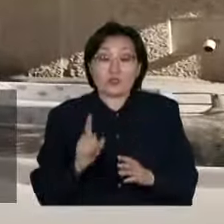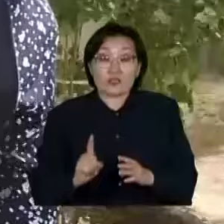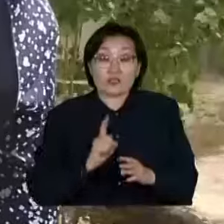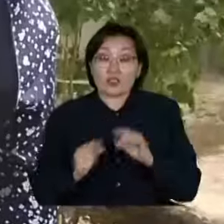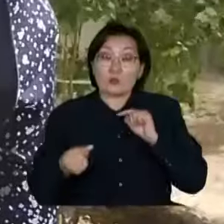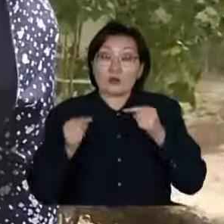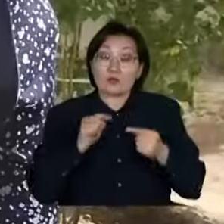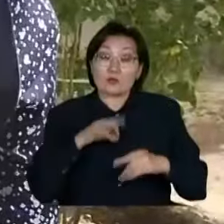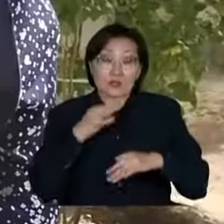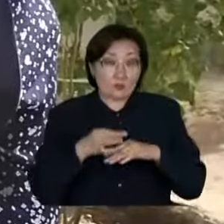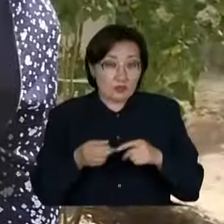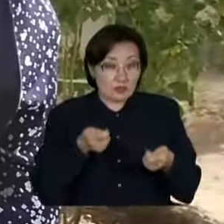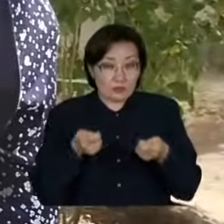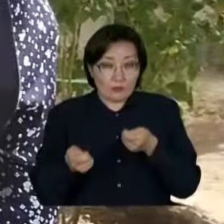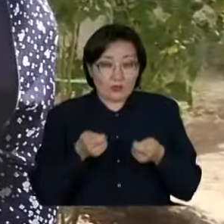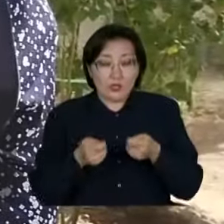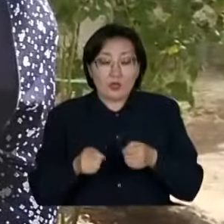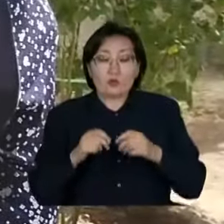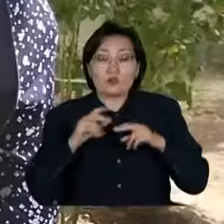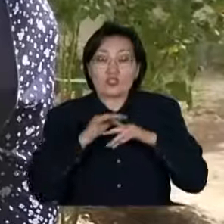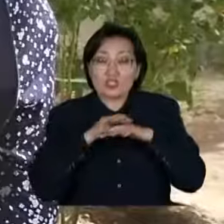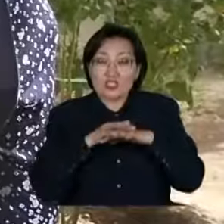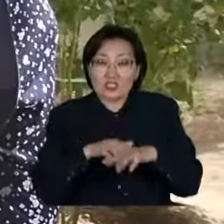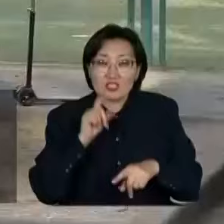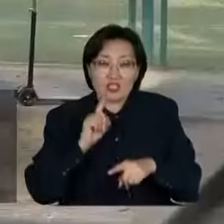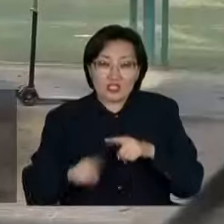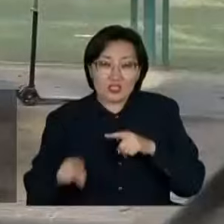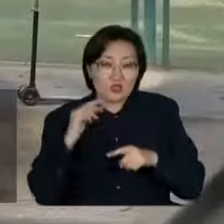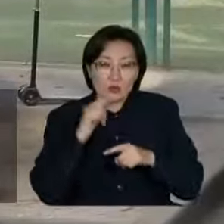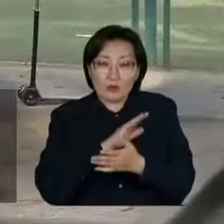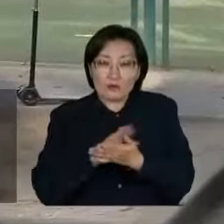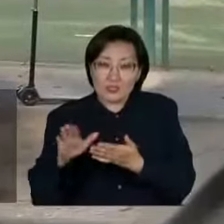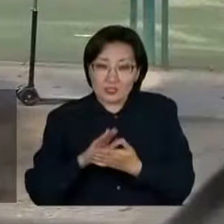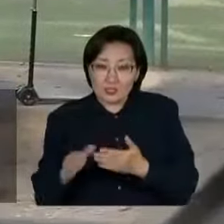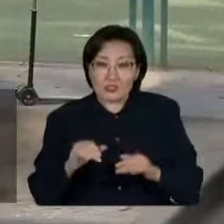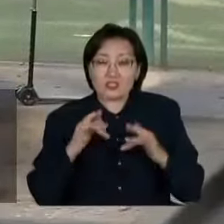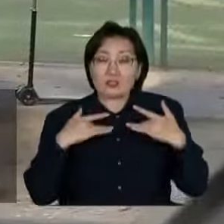наразы. Жауапты мекеме жәндіктерді тезірек олап кетсін дейді олар.